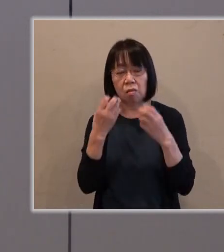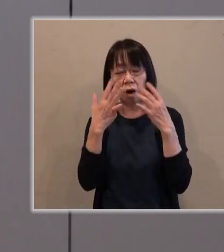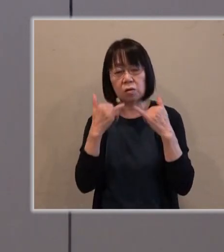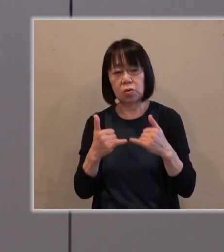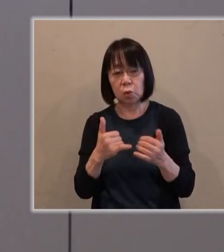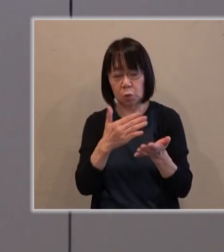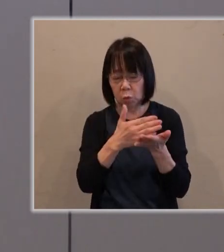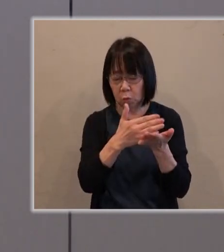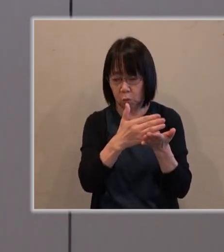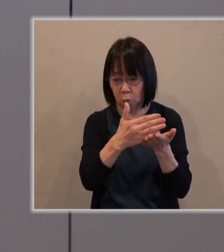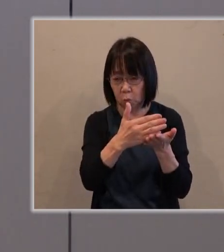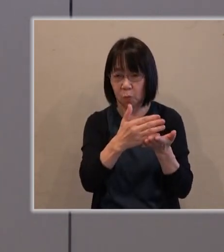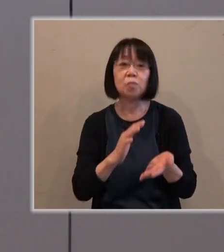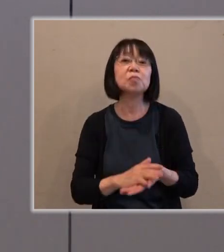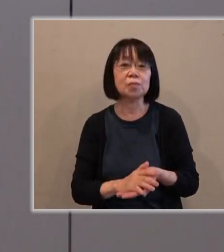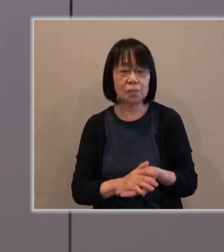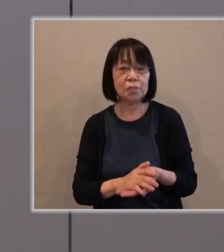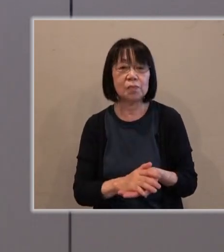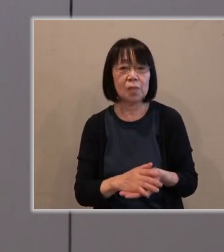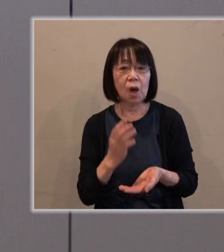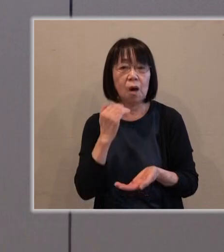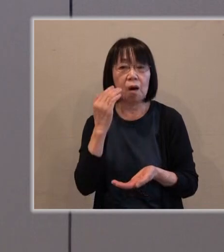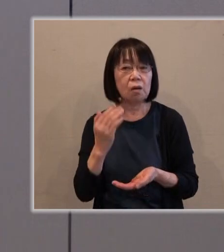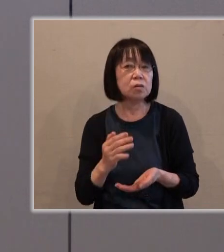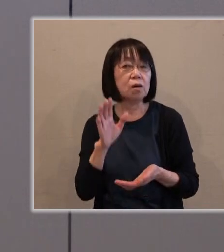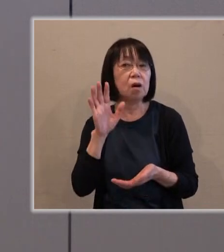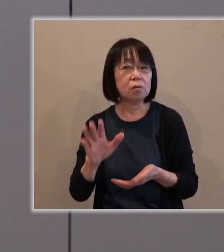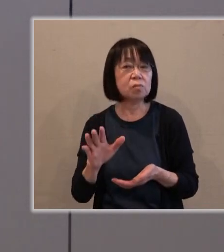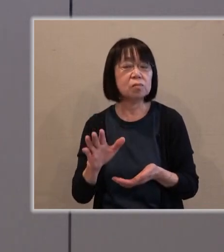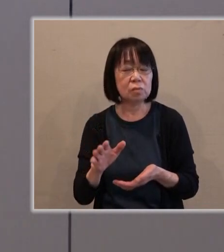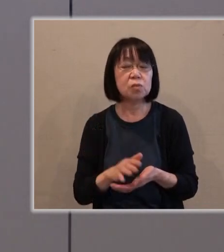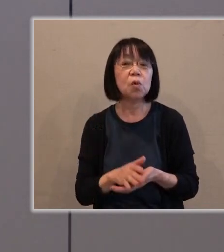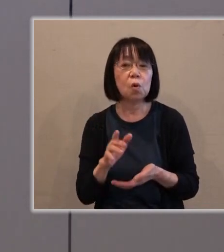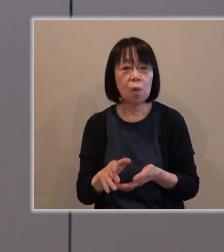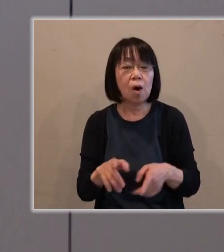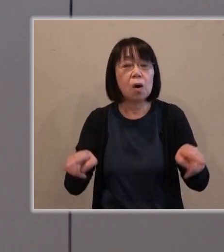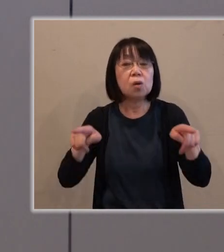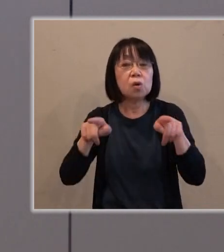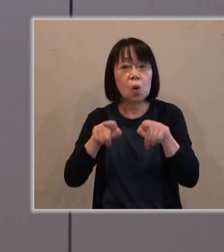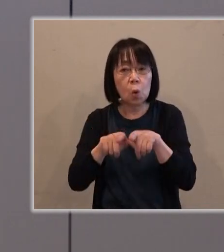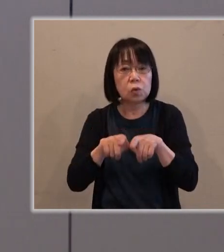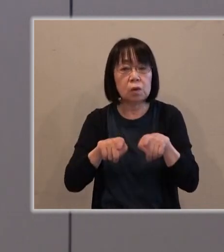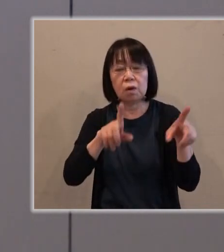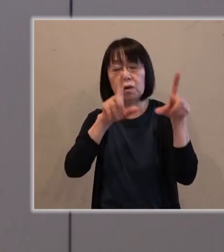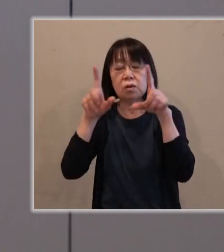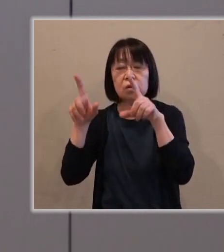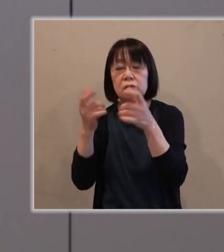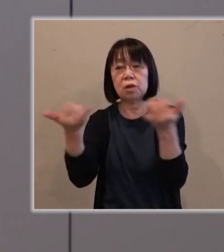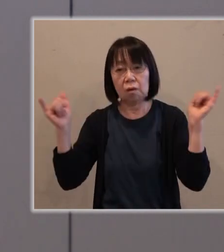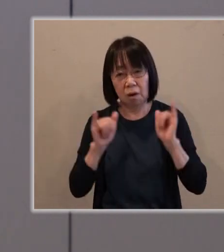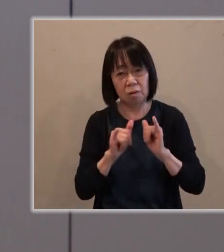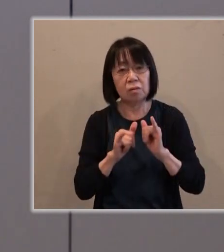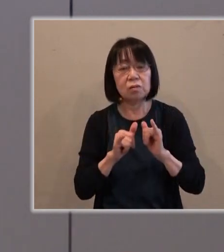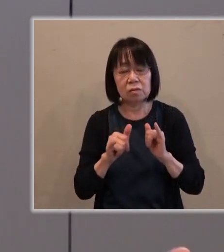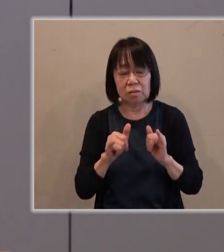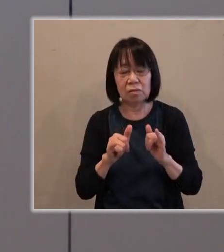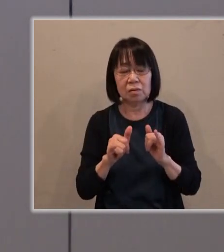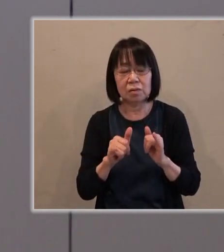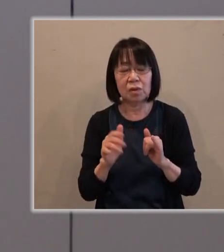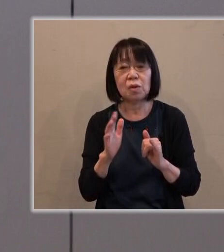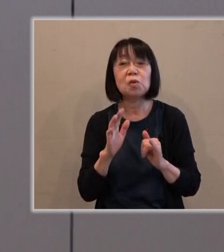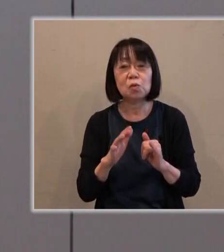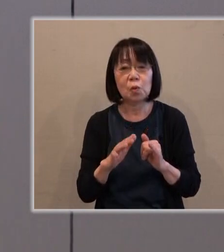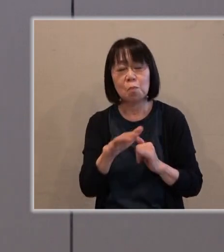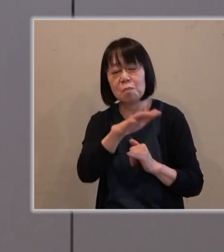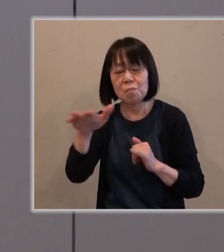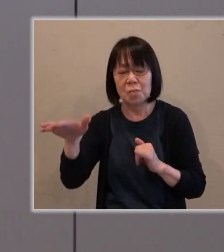ので、まあ、そこはもうそれこそ共生社会じゃないですけど、みんなを受け入れようよっていう気持ち、さっきおっしゃっていただい